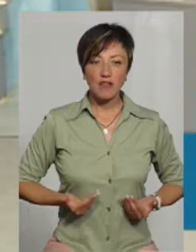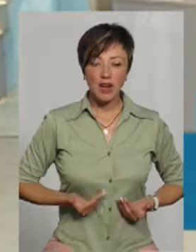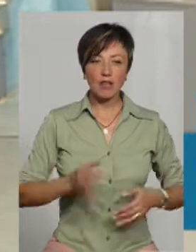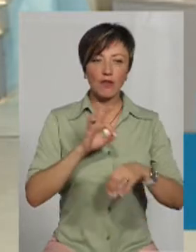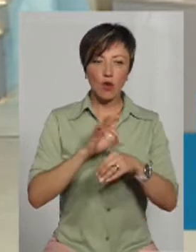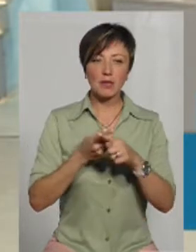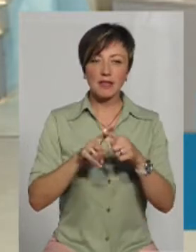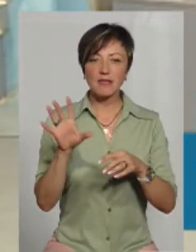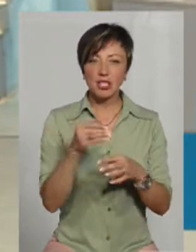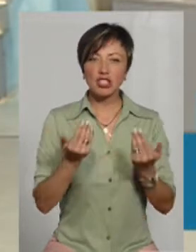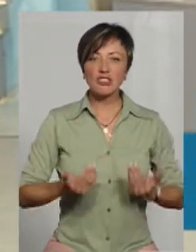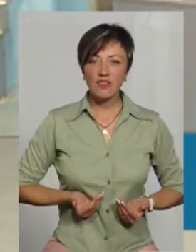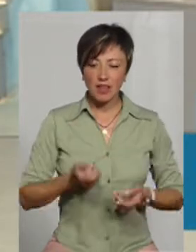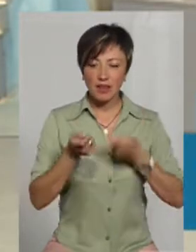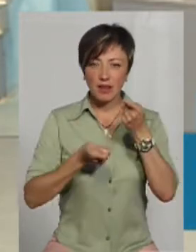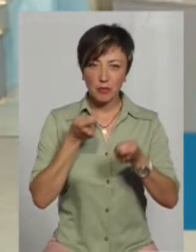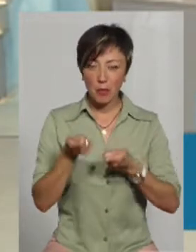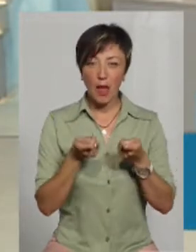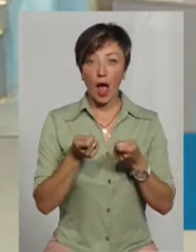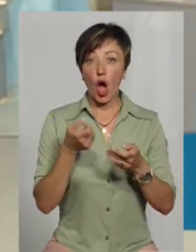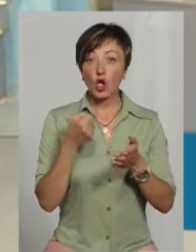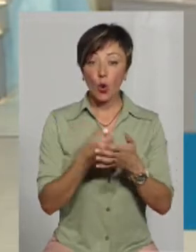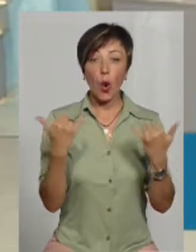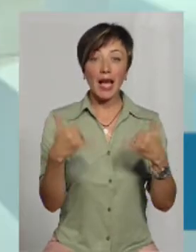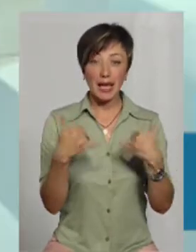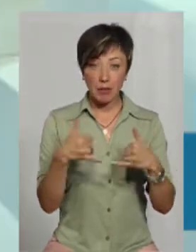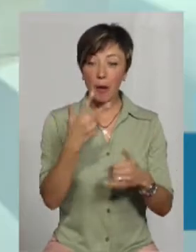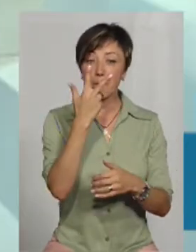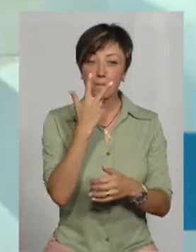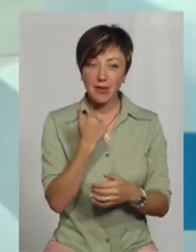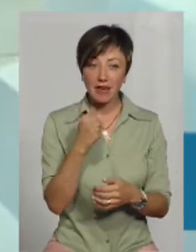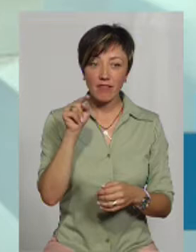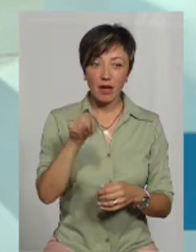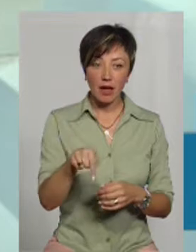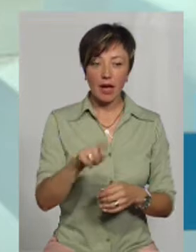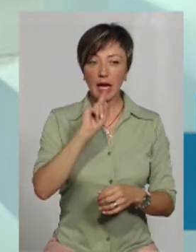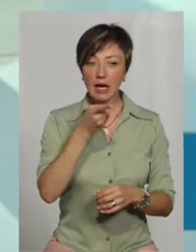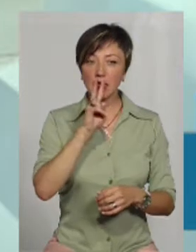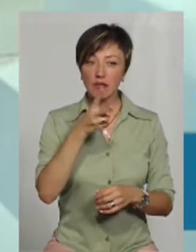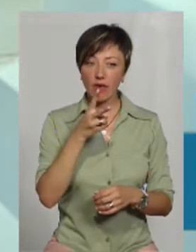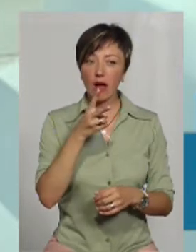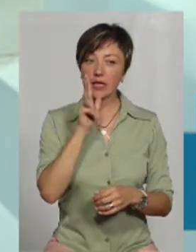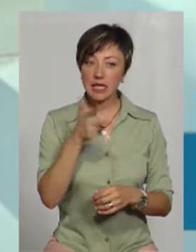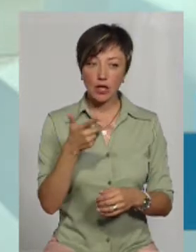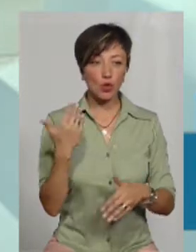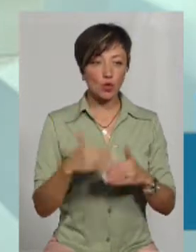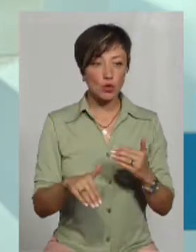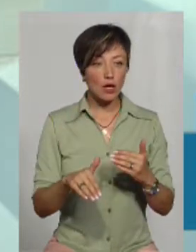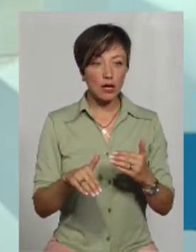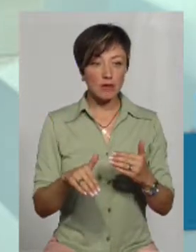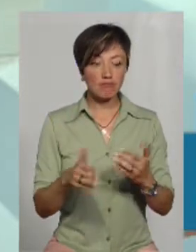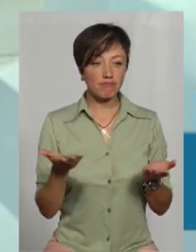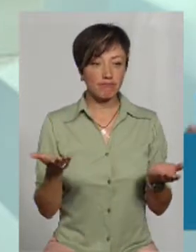шкідники хвороби, це все живі бактерії, живі грибки. До хімії воно пристосовується. Рік, два, три, воно вже, ну,